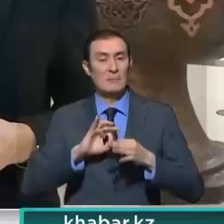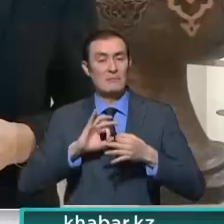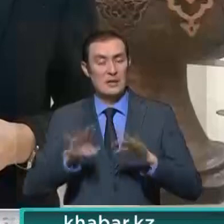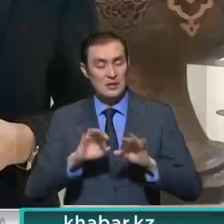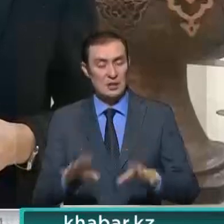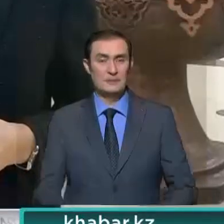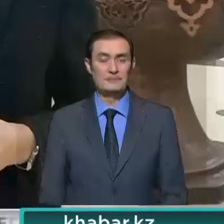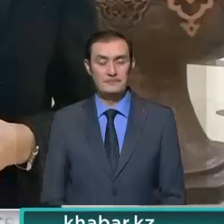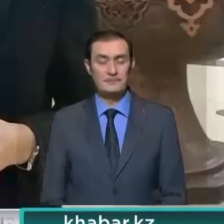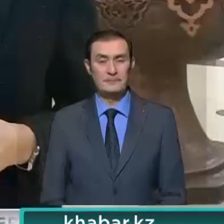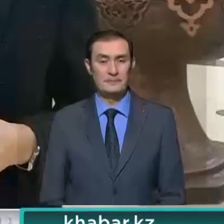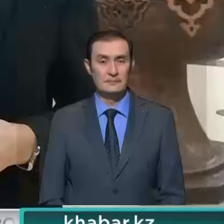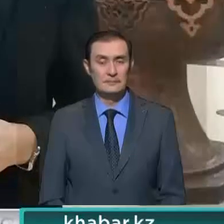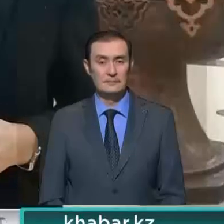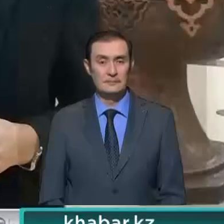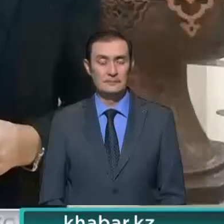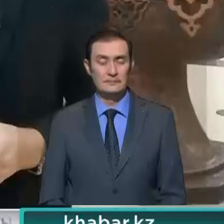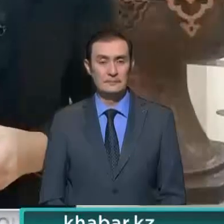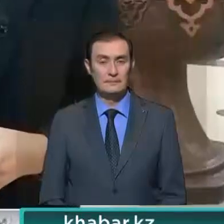Динара Как слышно Здравствуйте